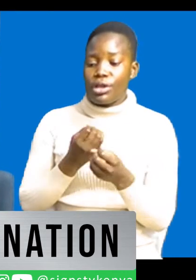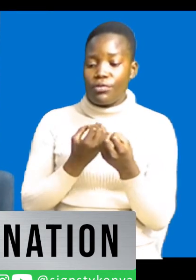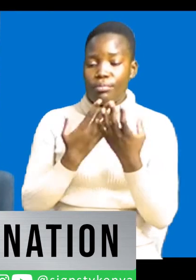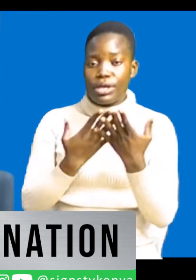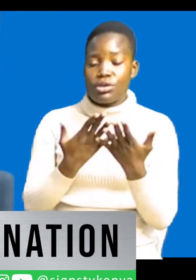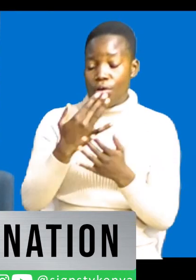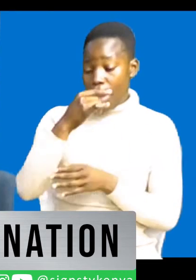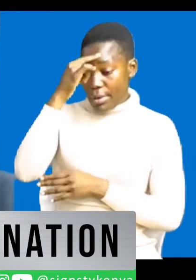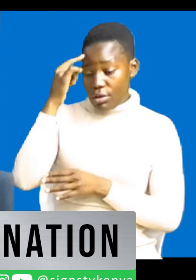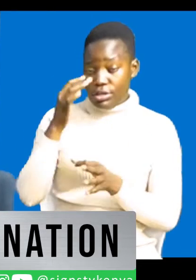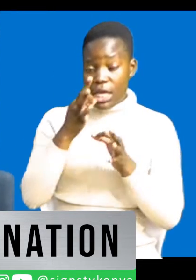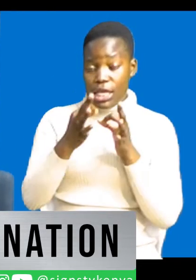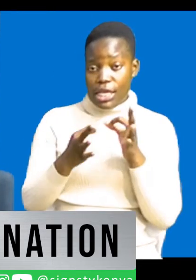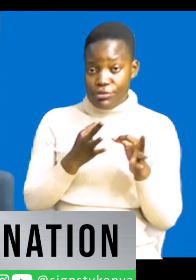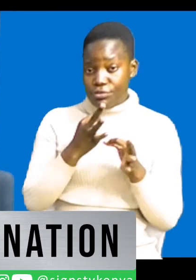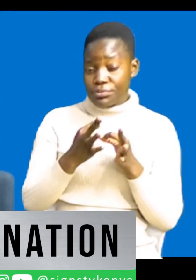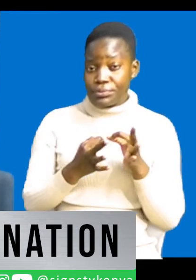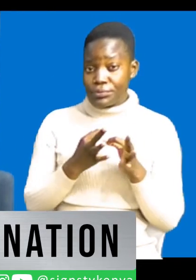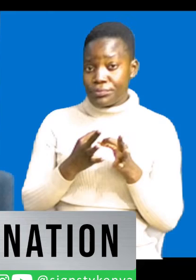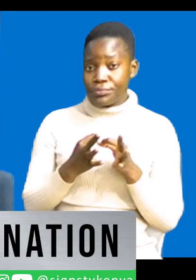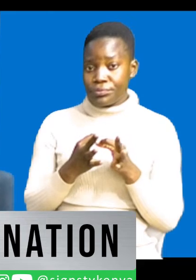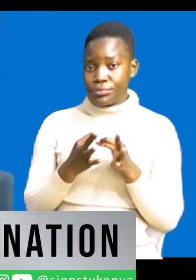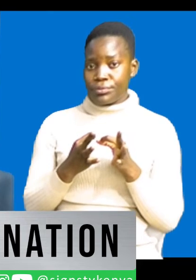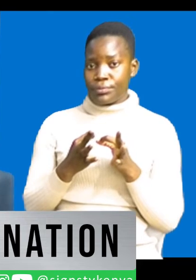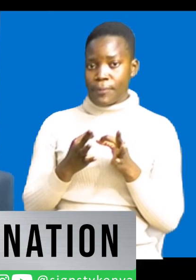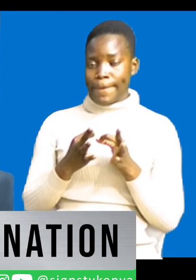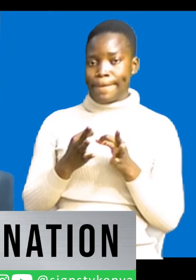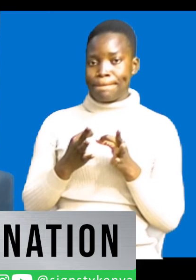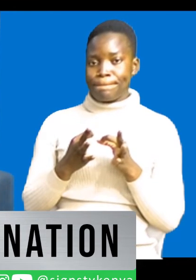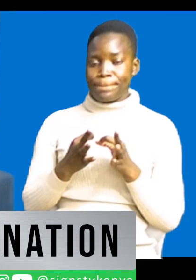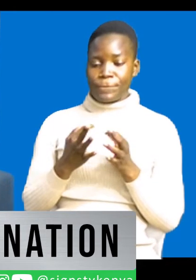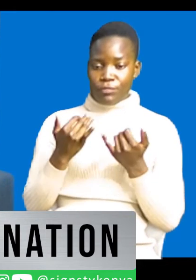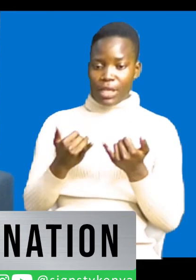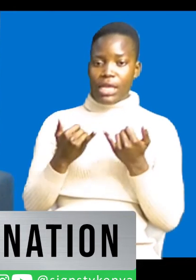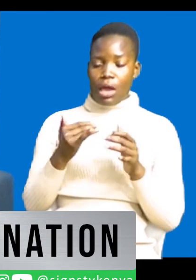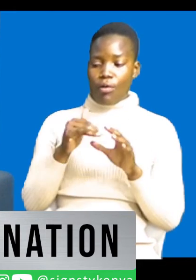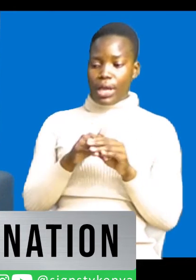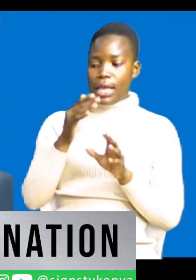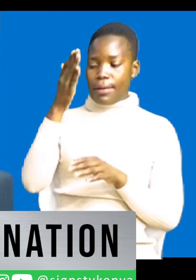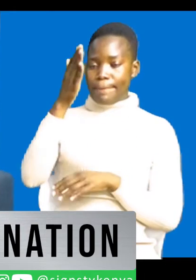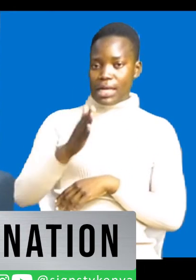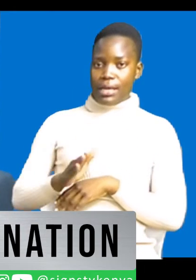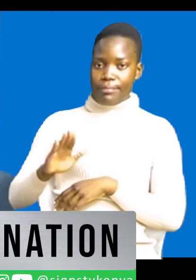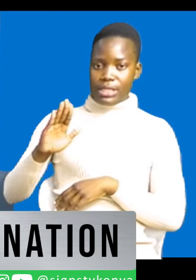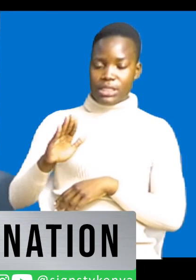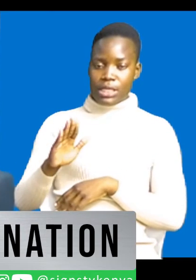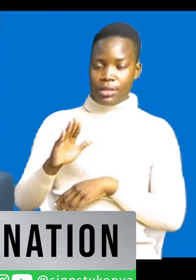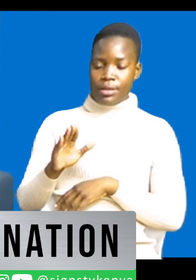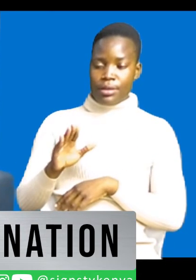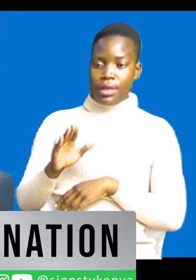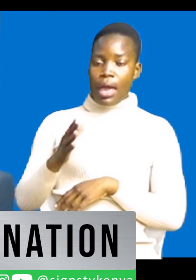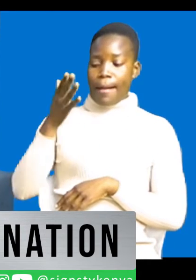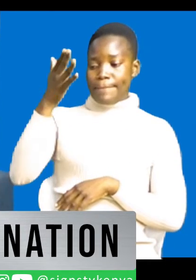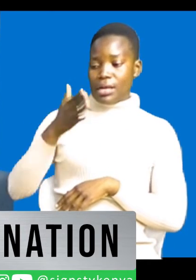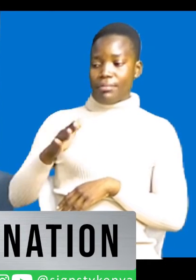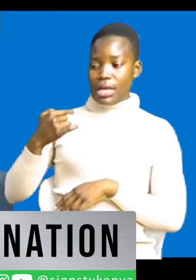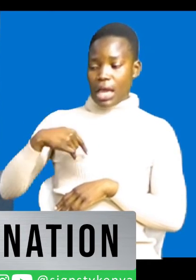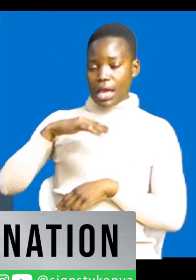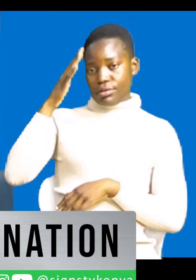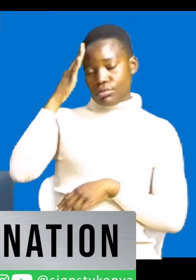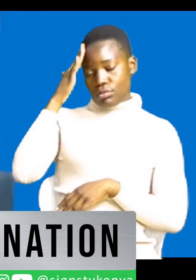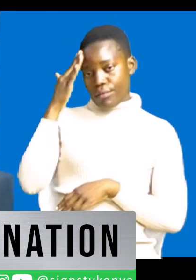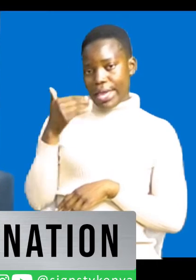Jona, ukiingia kwa tuseme sahi kwa parliament. Parliament tunajua iko